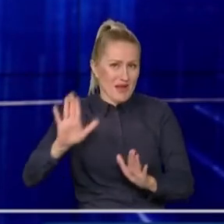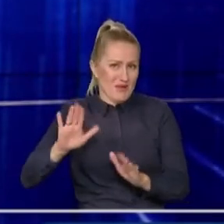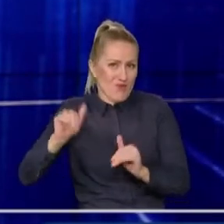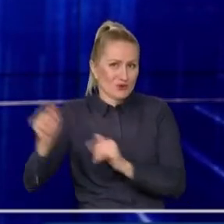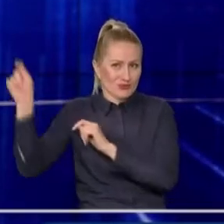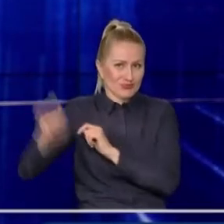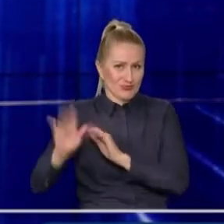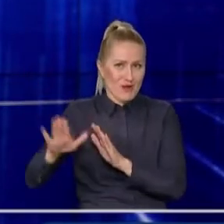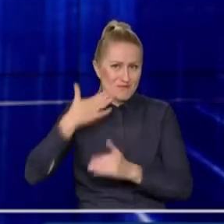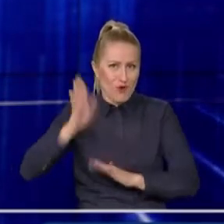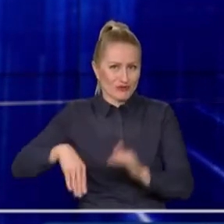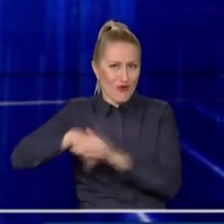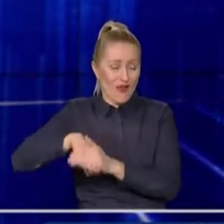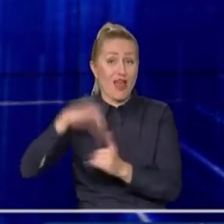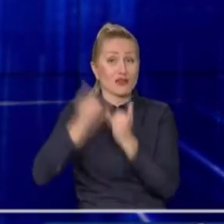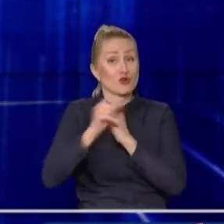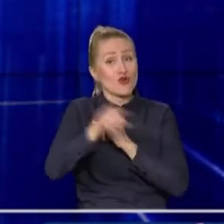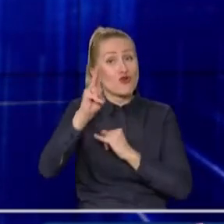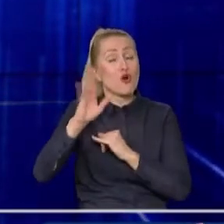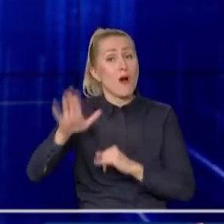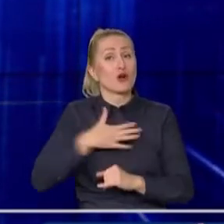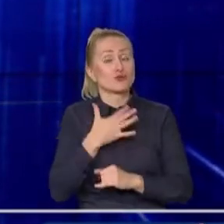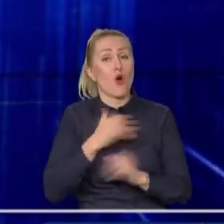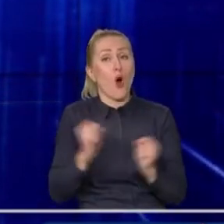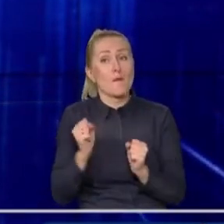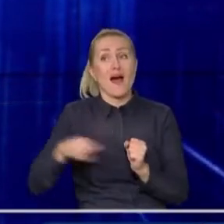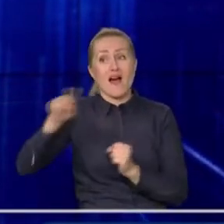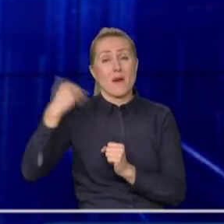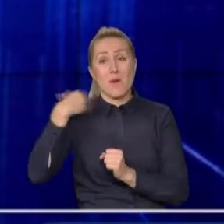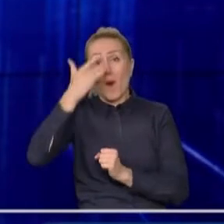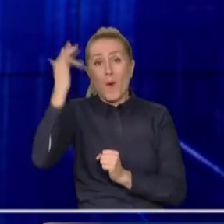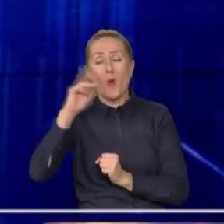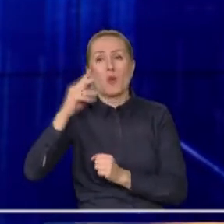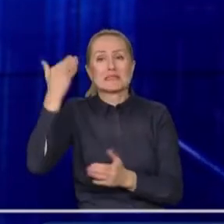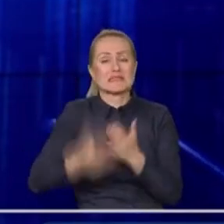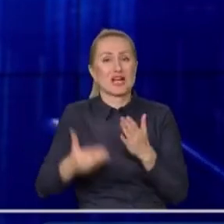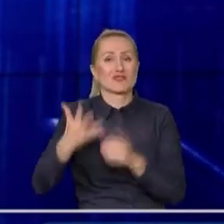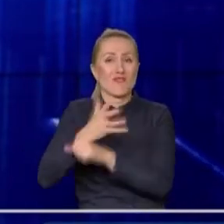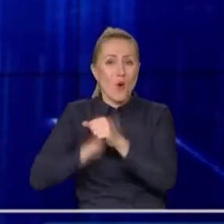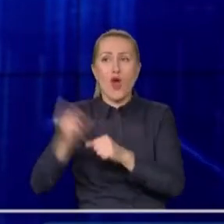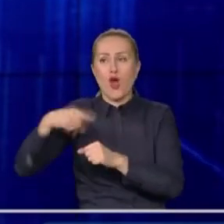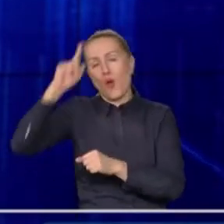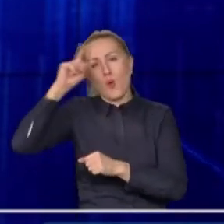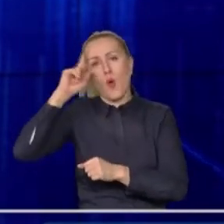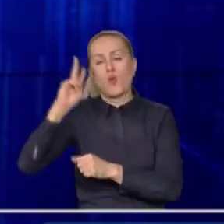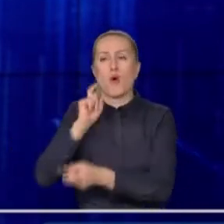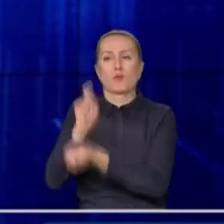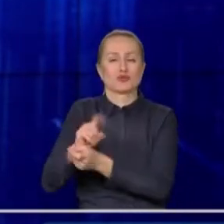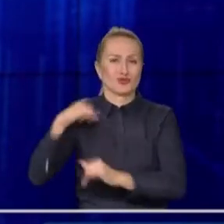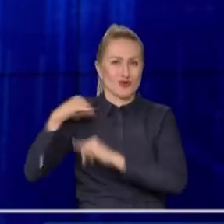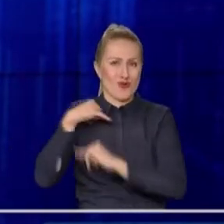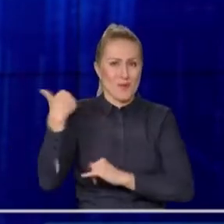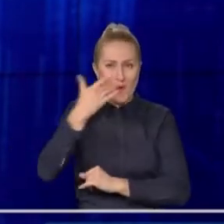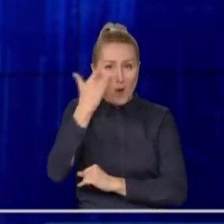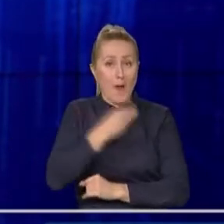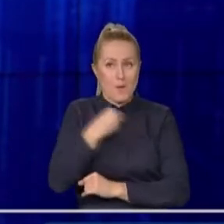ktoś może czuć obawę przed utratą wolności na terenie Białorusi, to obywatele tego kraju, którzy są w opozycji do reżimu. Polska